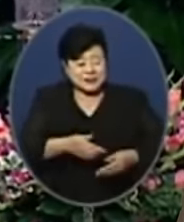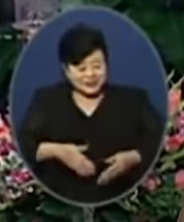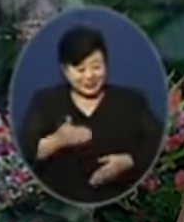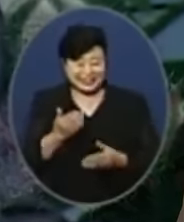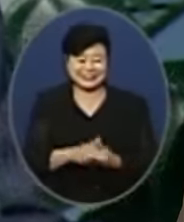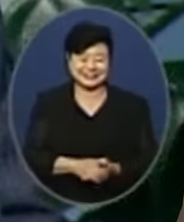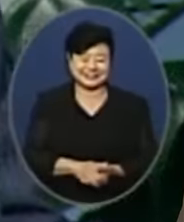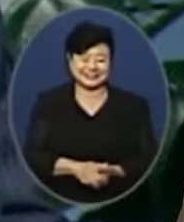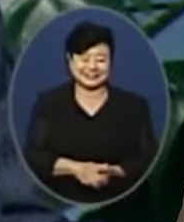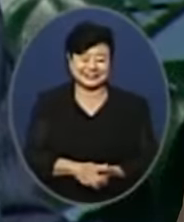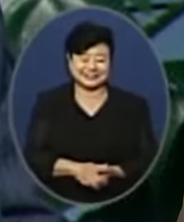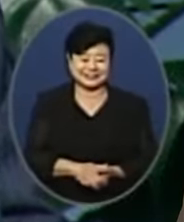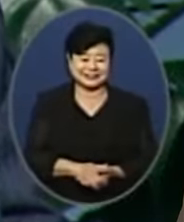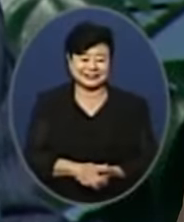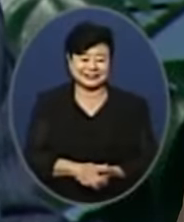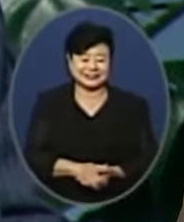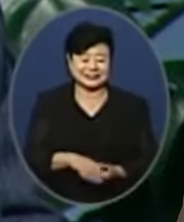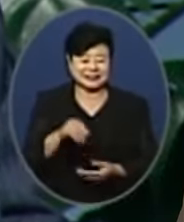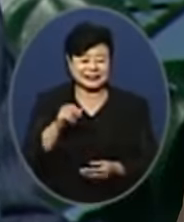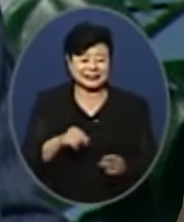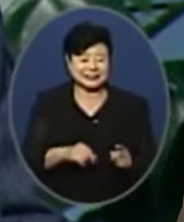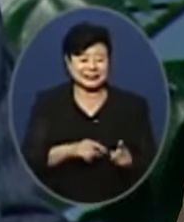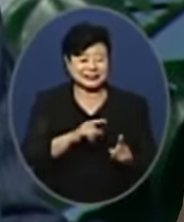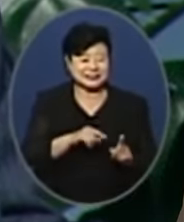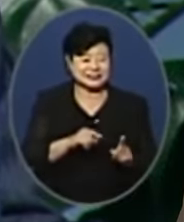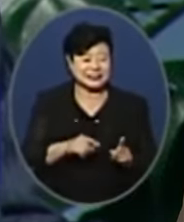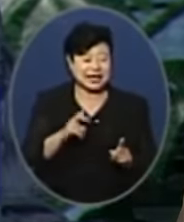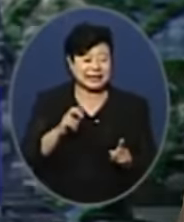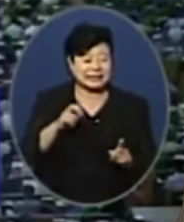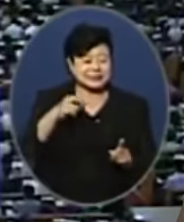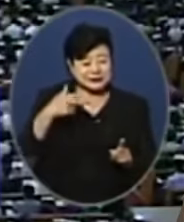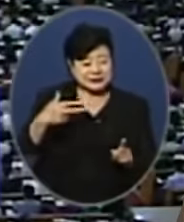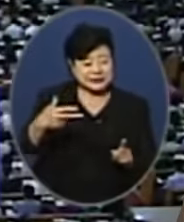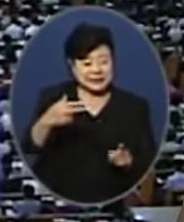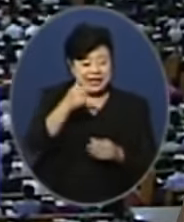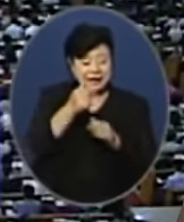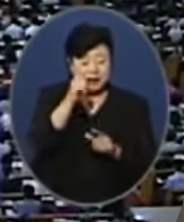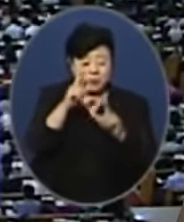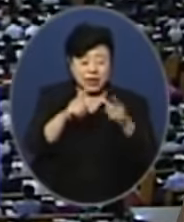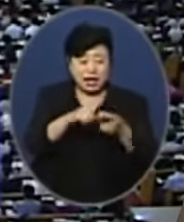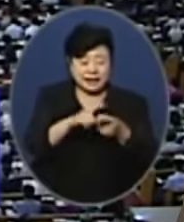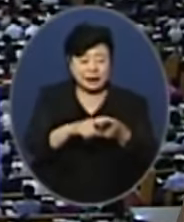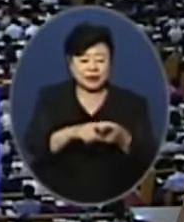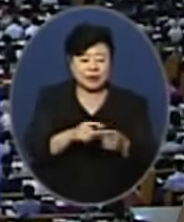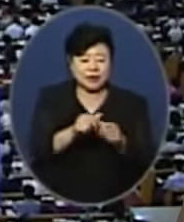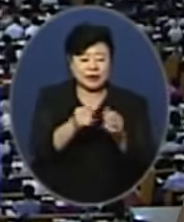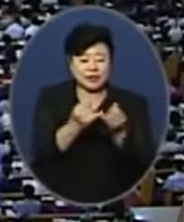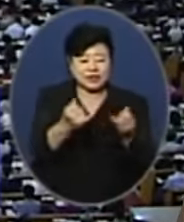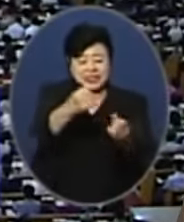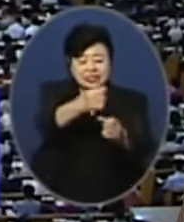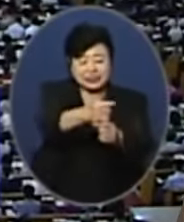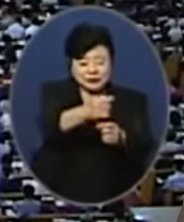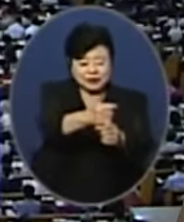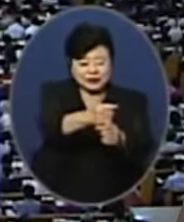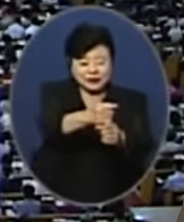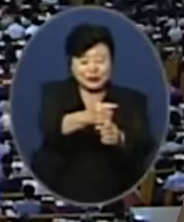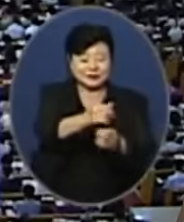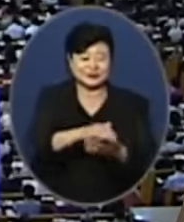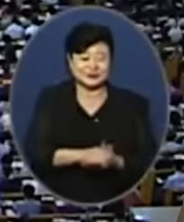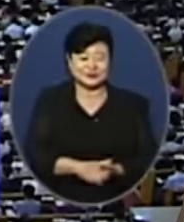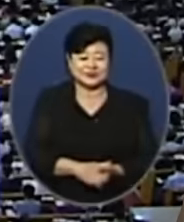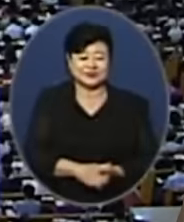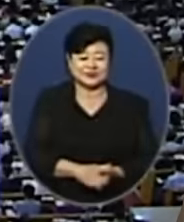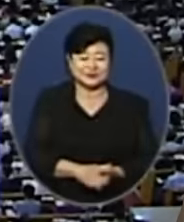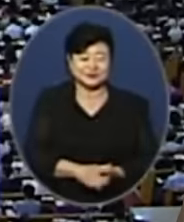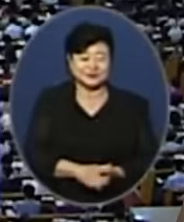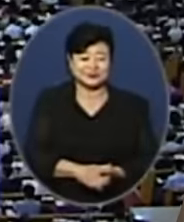것이다. 창세기 1장 27절에 하나님이 자기 형상 곧 하나님의 형상대로 사람을 창조하시되 남자와